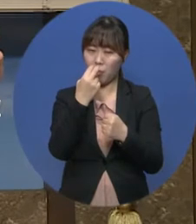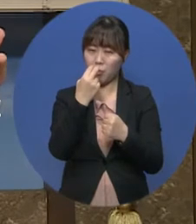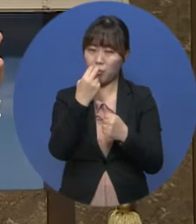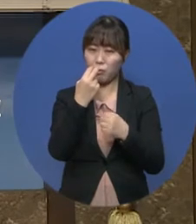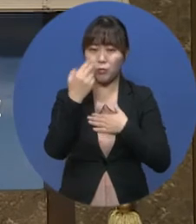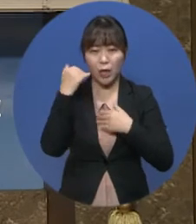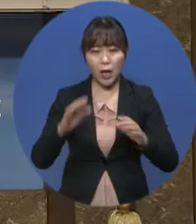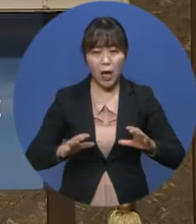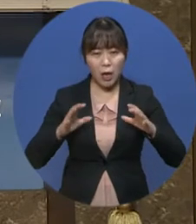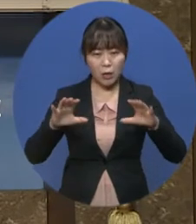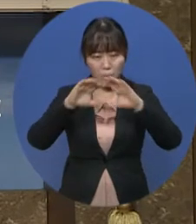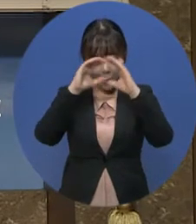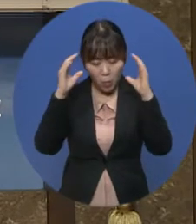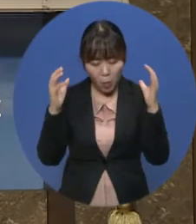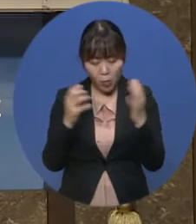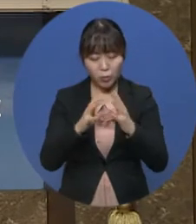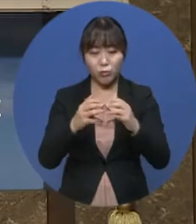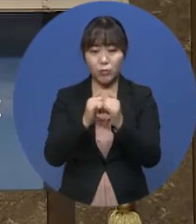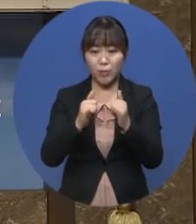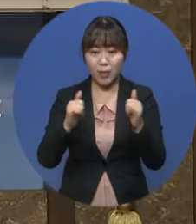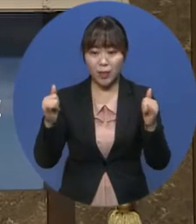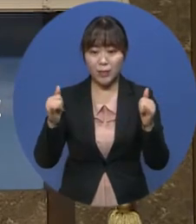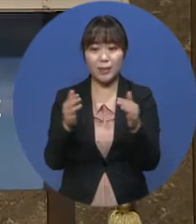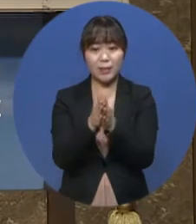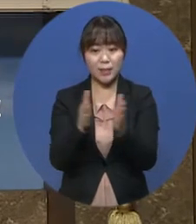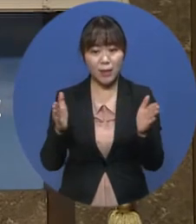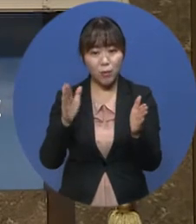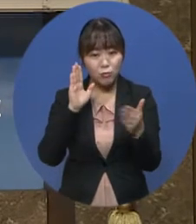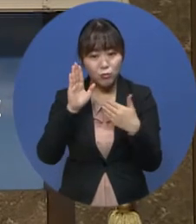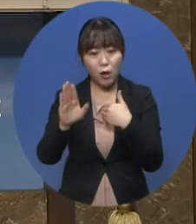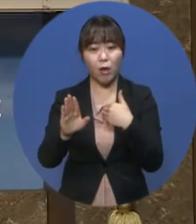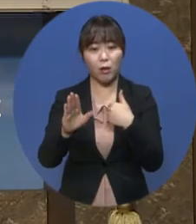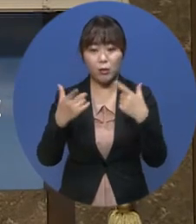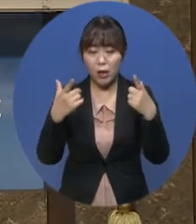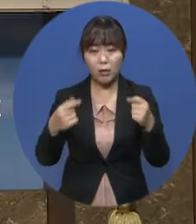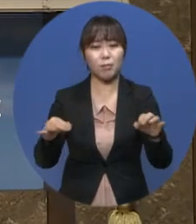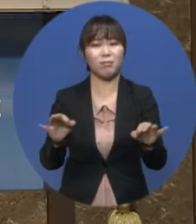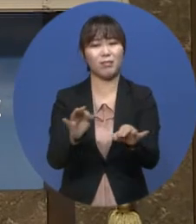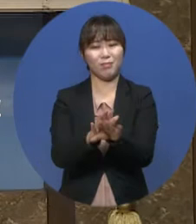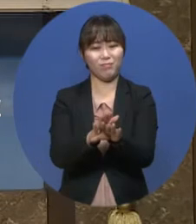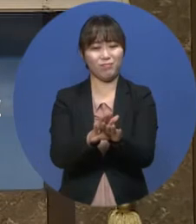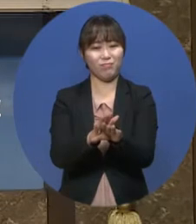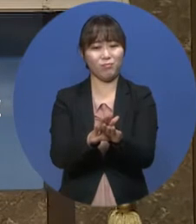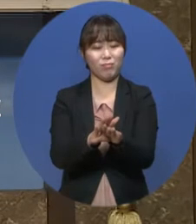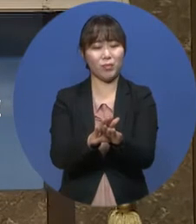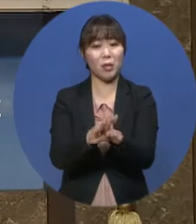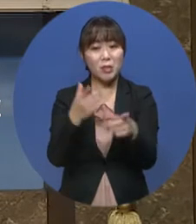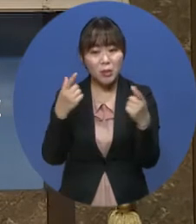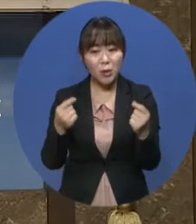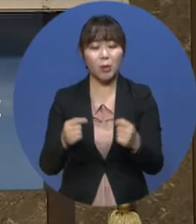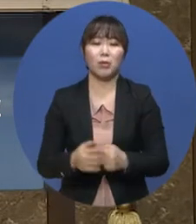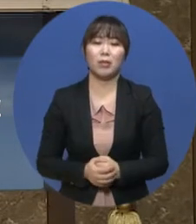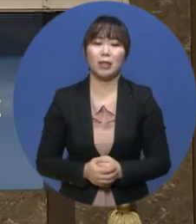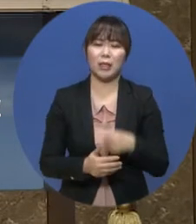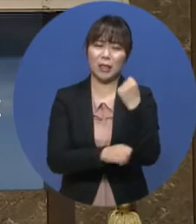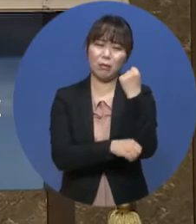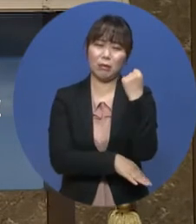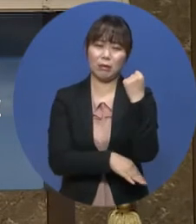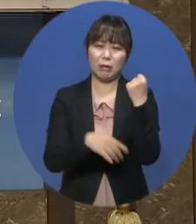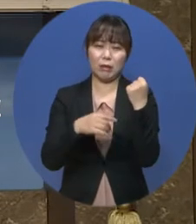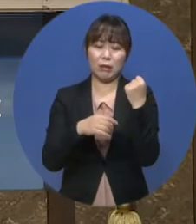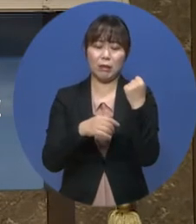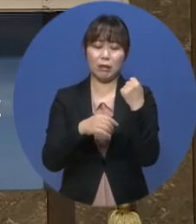우리나라가 전국민에게 7시 되면서 이제 무 2000은 없어졌죠 예 그래서 어떻게 보면 기본적인 의도